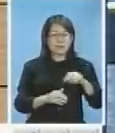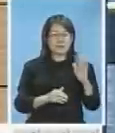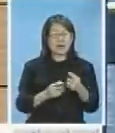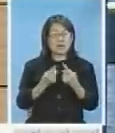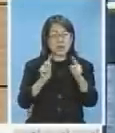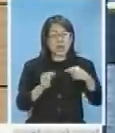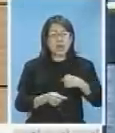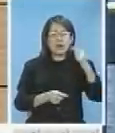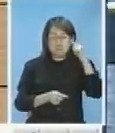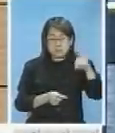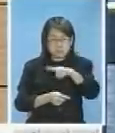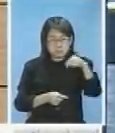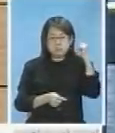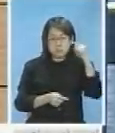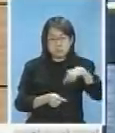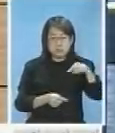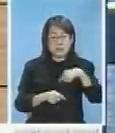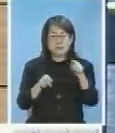กเราทราบกันดีนะครับว่